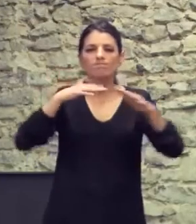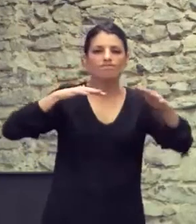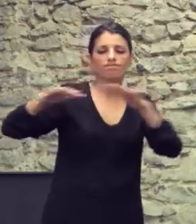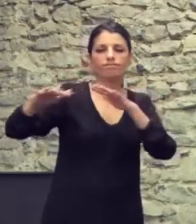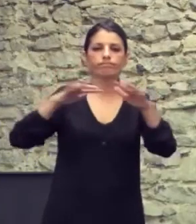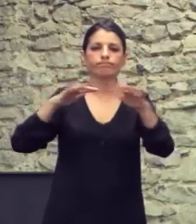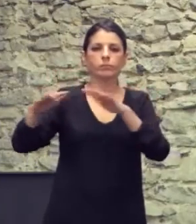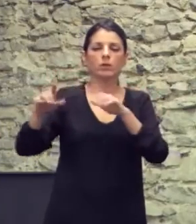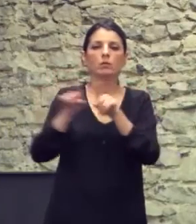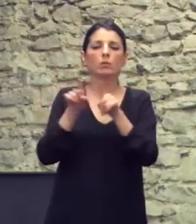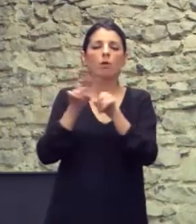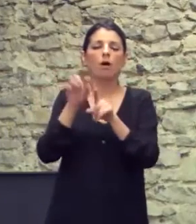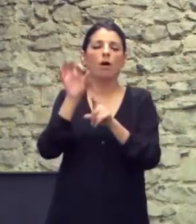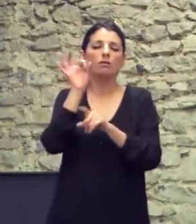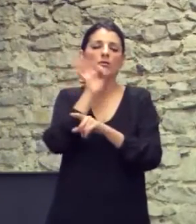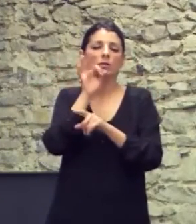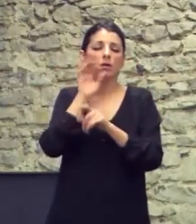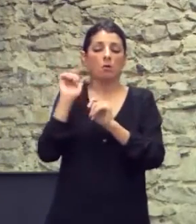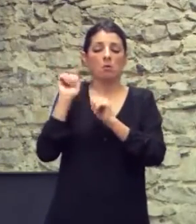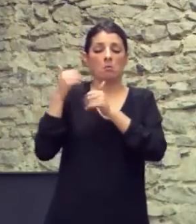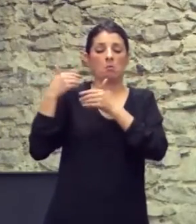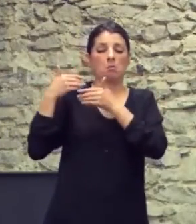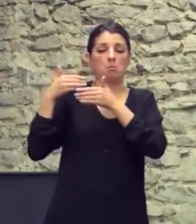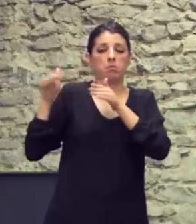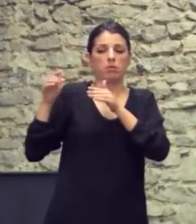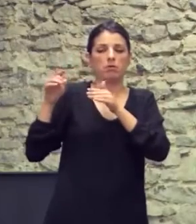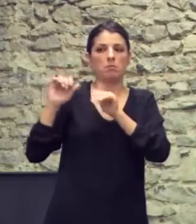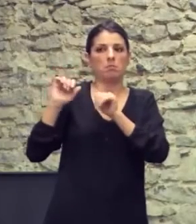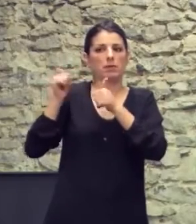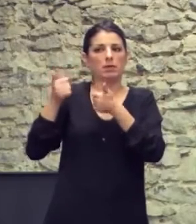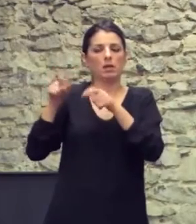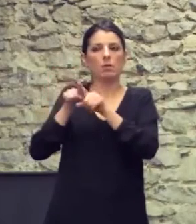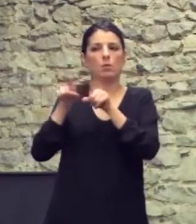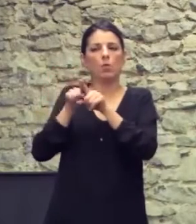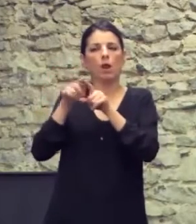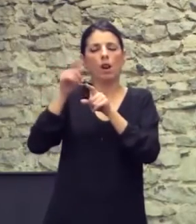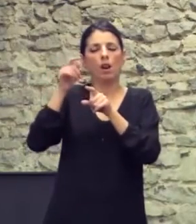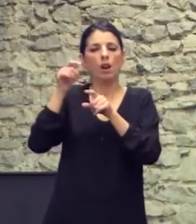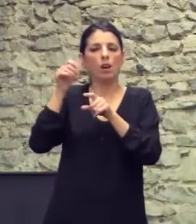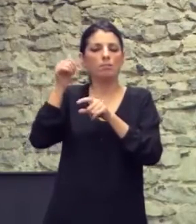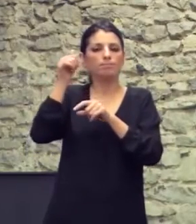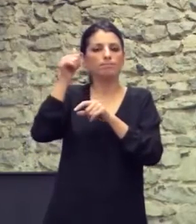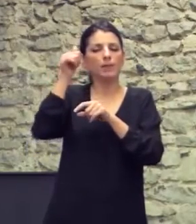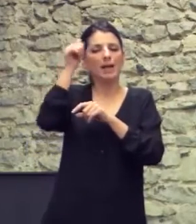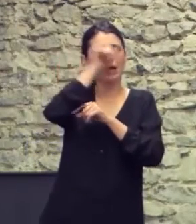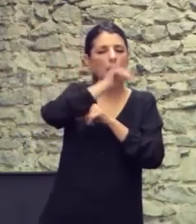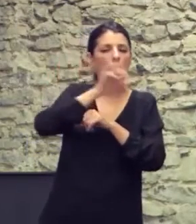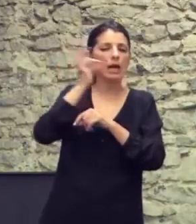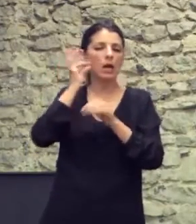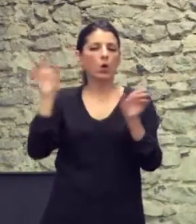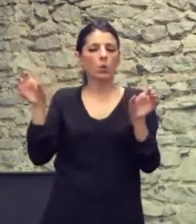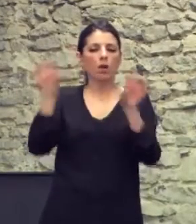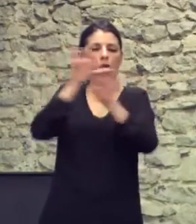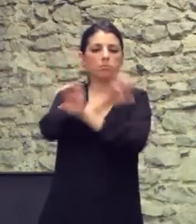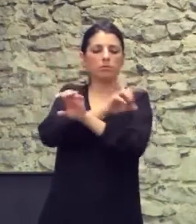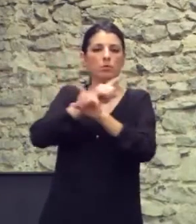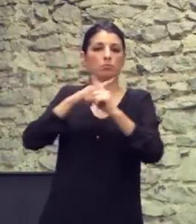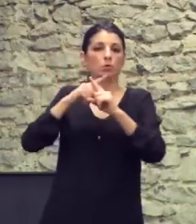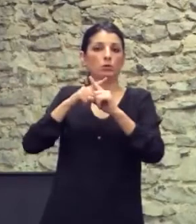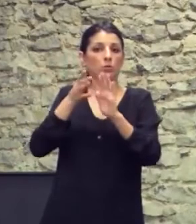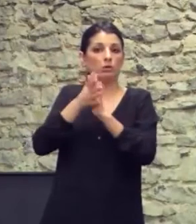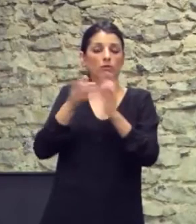hasi zen homosexualitatea eta lesbianismoa genero inbertsio bezala planteatzen, ez? Esparru mediko